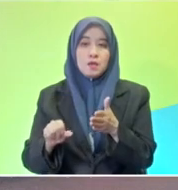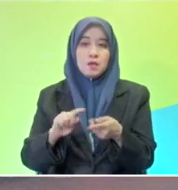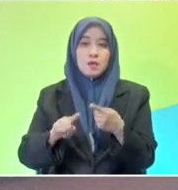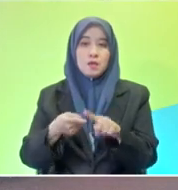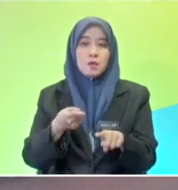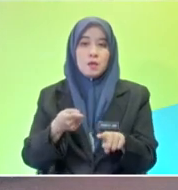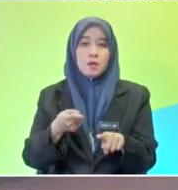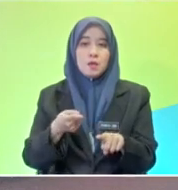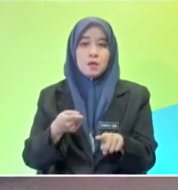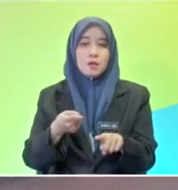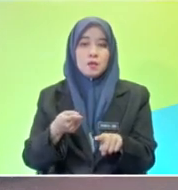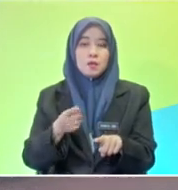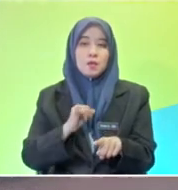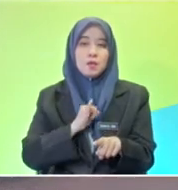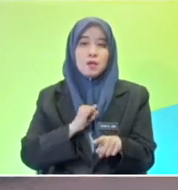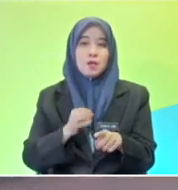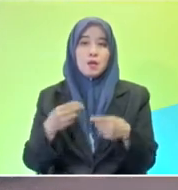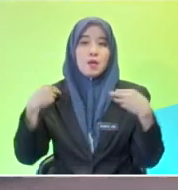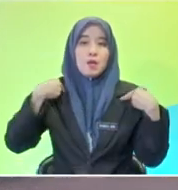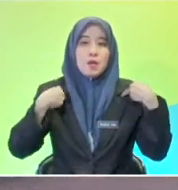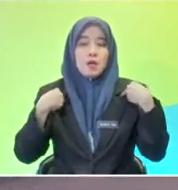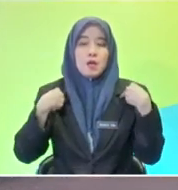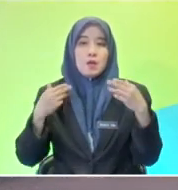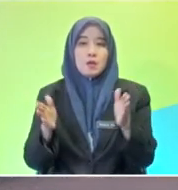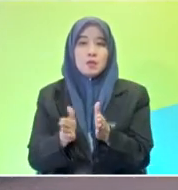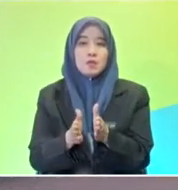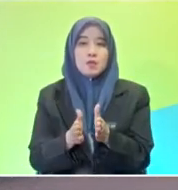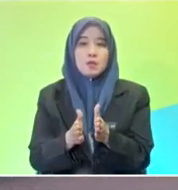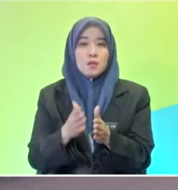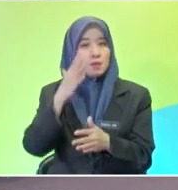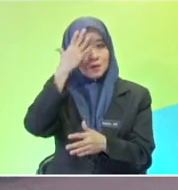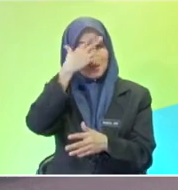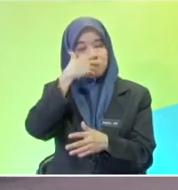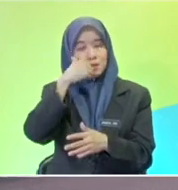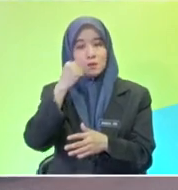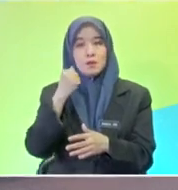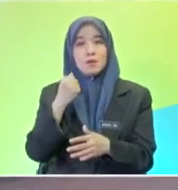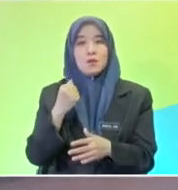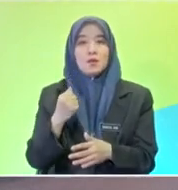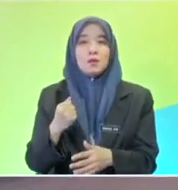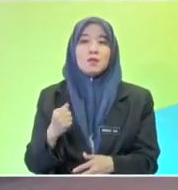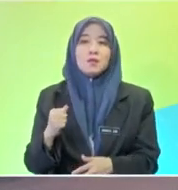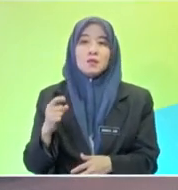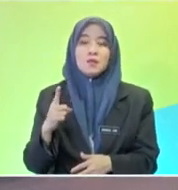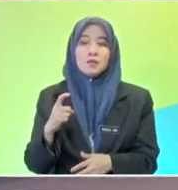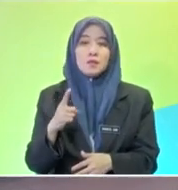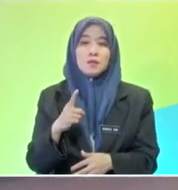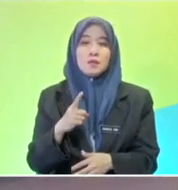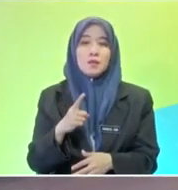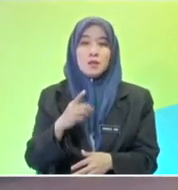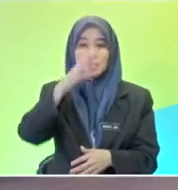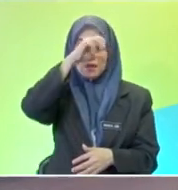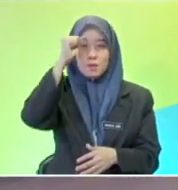Haiwan kecil ala kesian dia comel, kena comel, angkat. Comel, comel, comel. Nak tengok sikit mukanya. Dia senyum sikit. Sebab